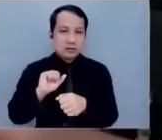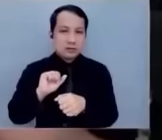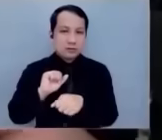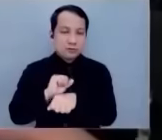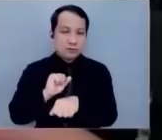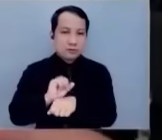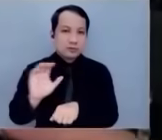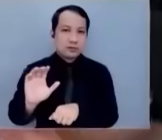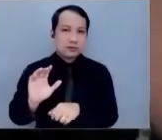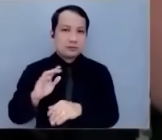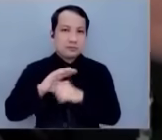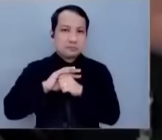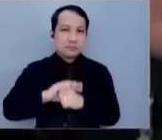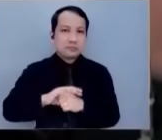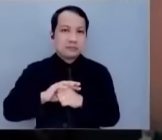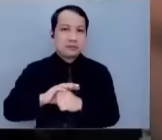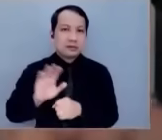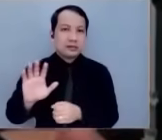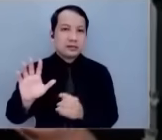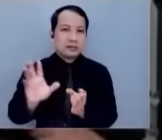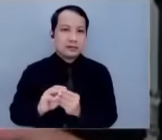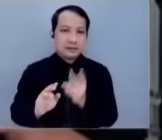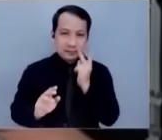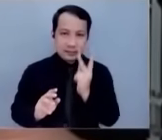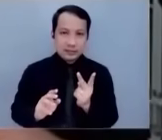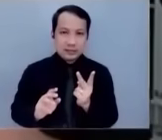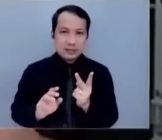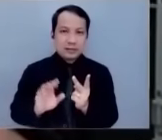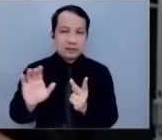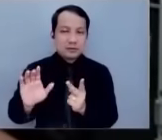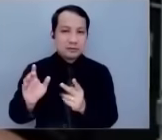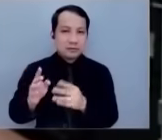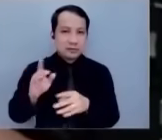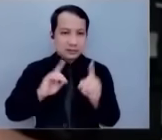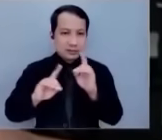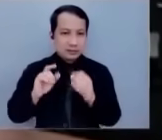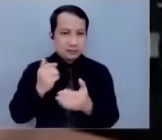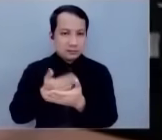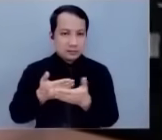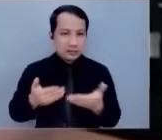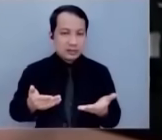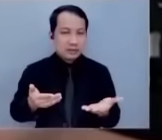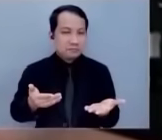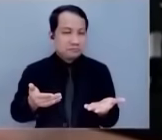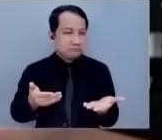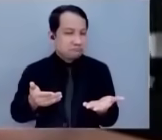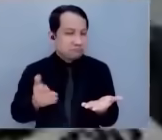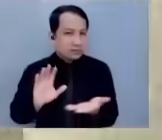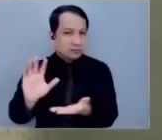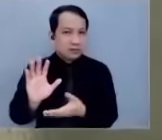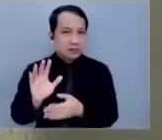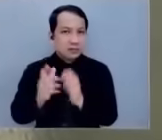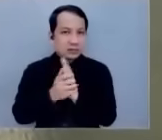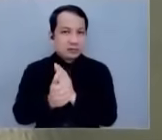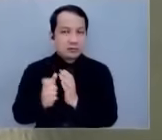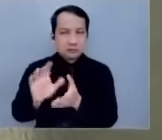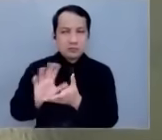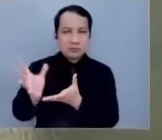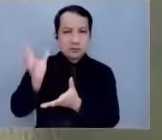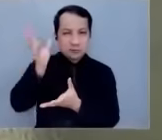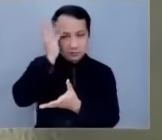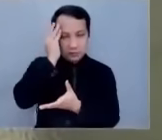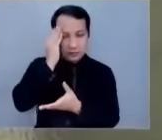pressuring to you know see him in his craft doing his own thing but it's also a good thing Because we're learning so much kung si tash